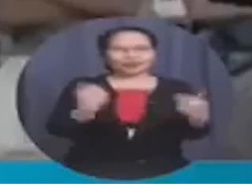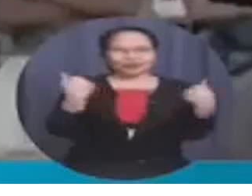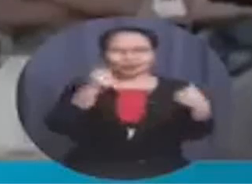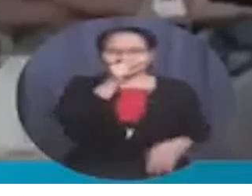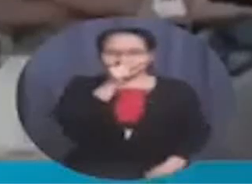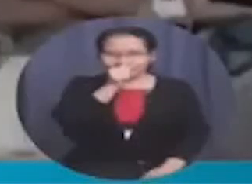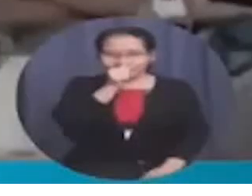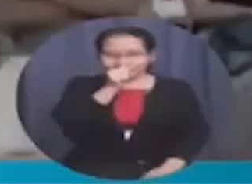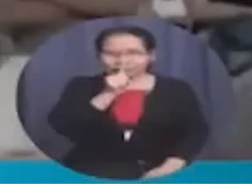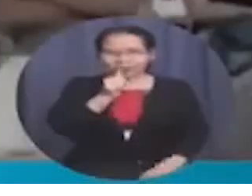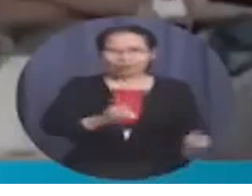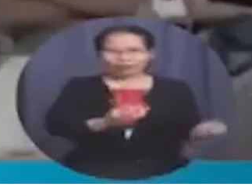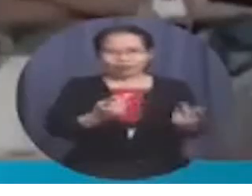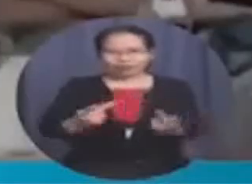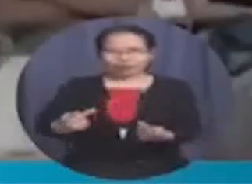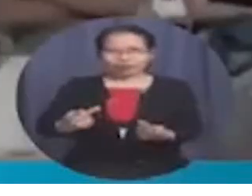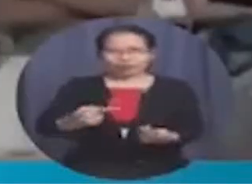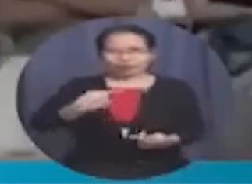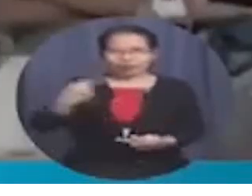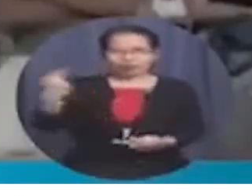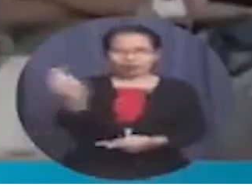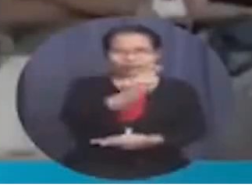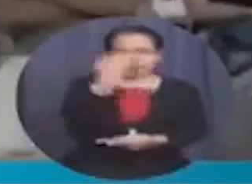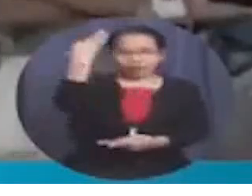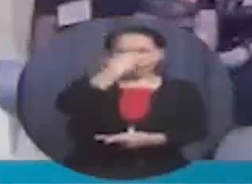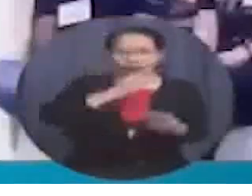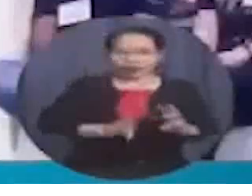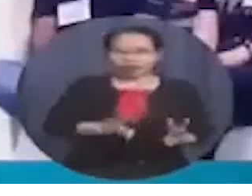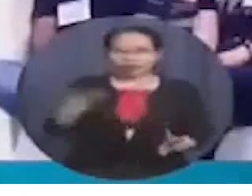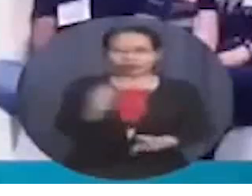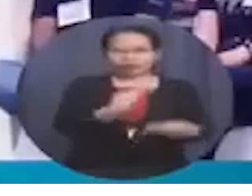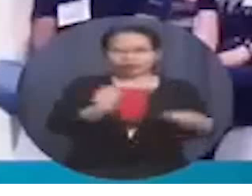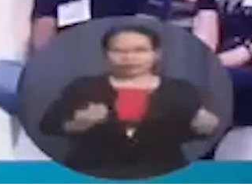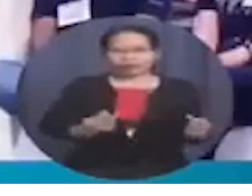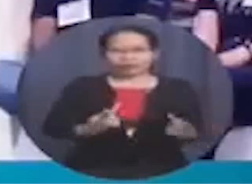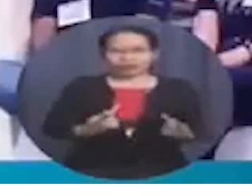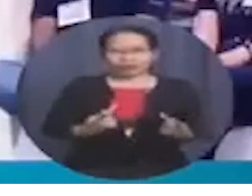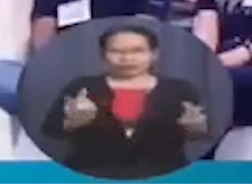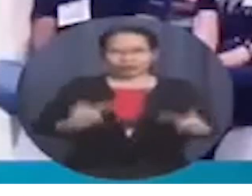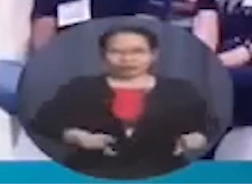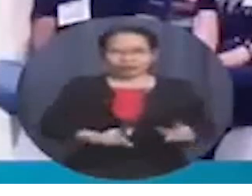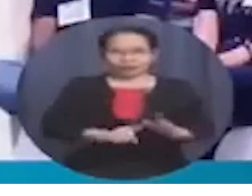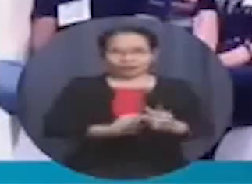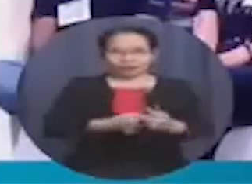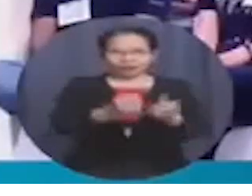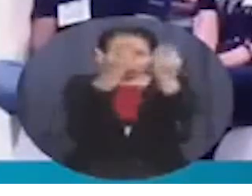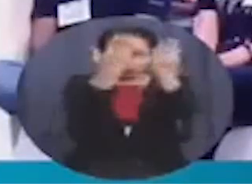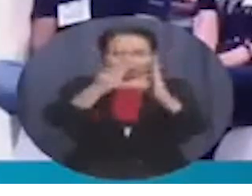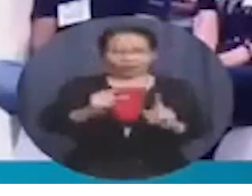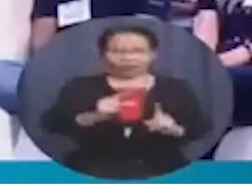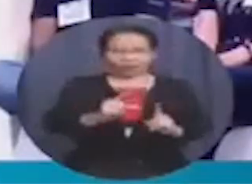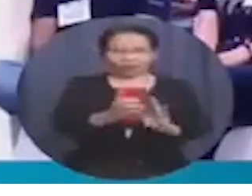mayroon tayo pang pagkakataon, mag-umpisa na tayong sumunod sa kalooban ng Diyos.